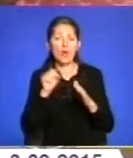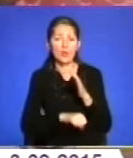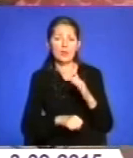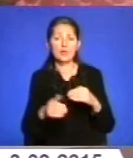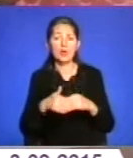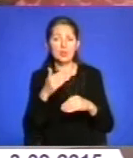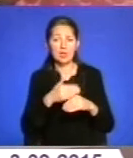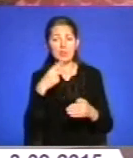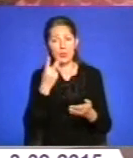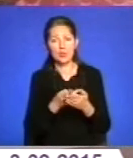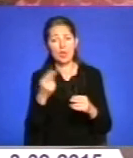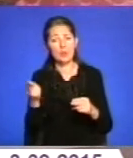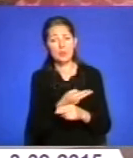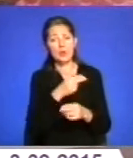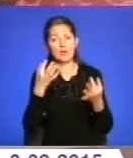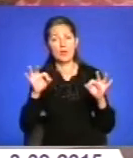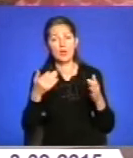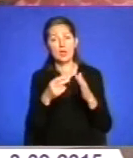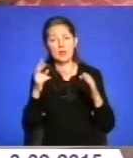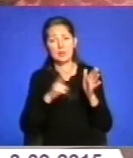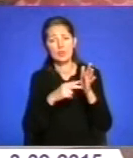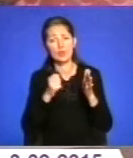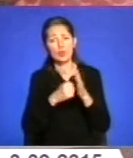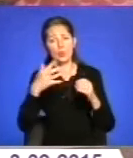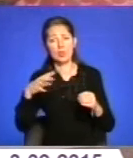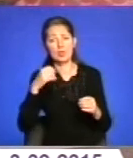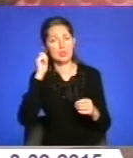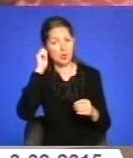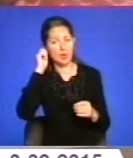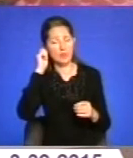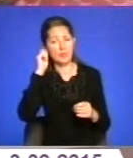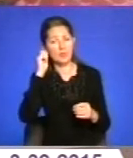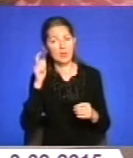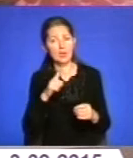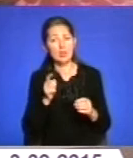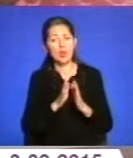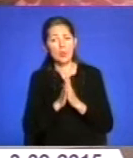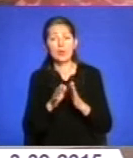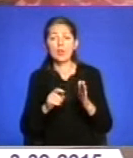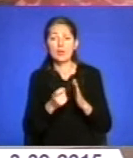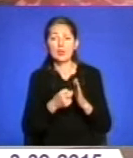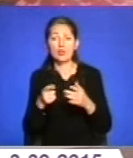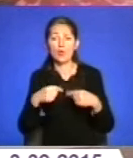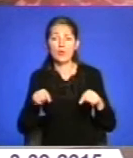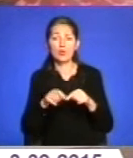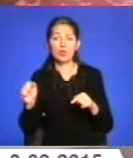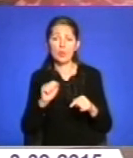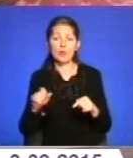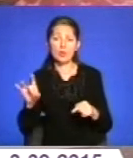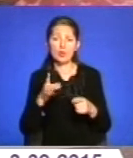передбачає позбавлення волі від 7 до 15 років. За клопотанням слідчого відділу Теребовлянського